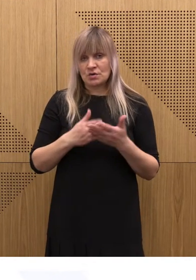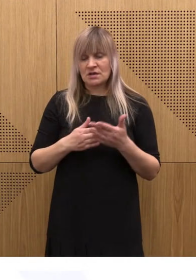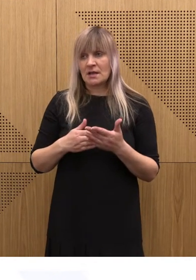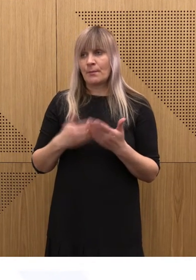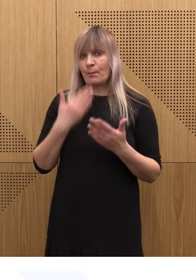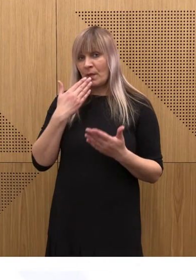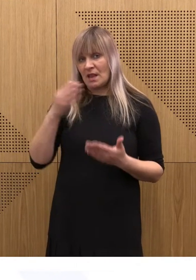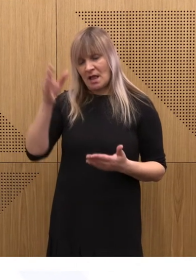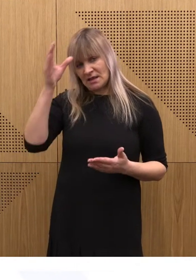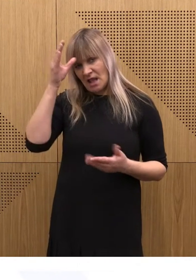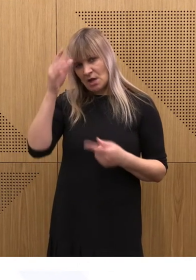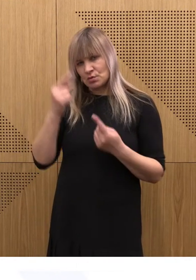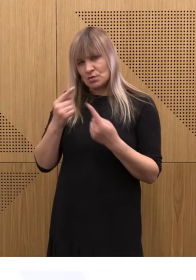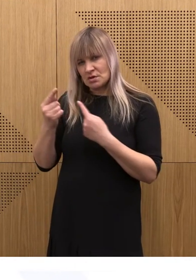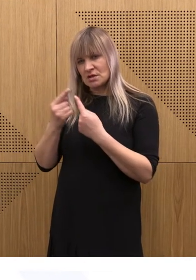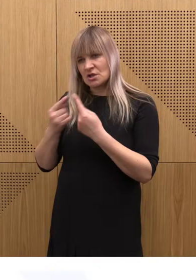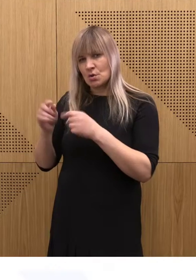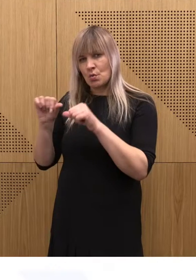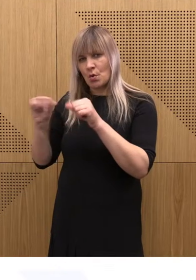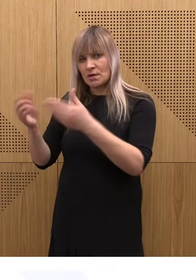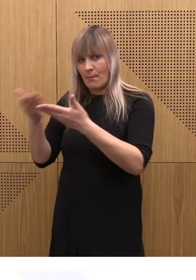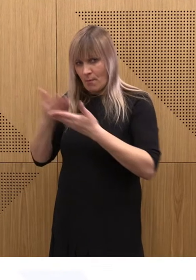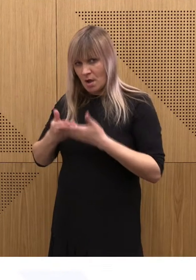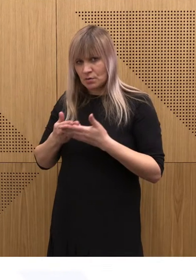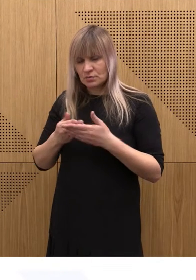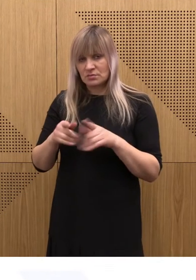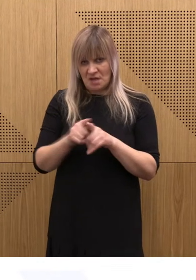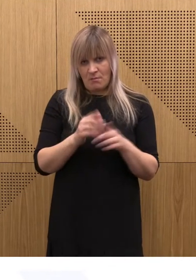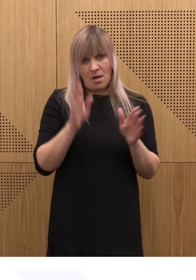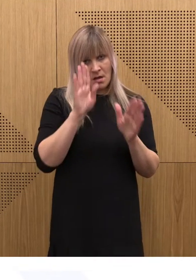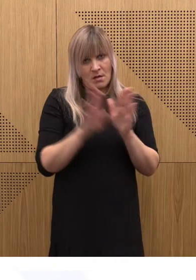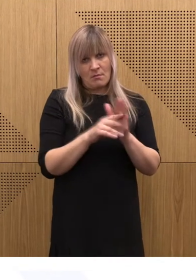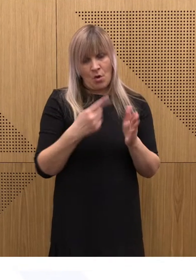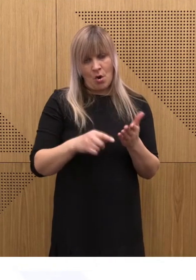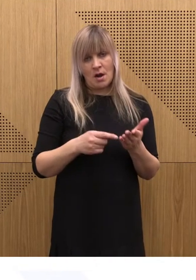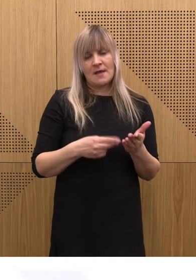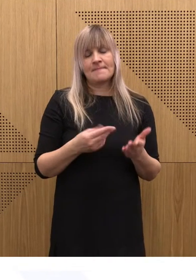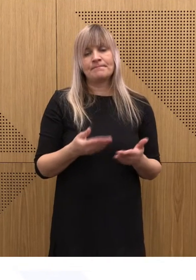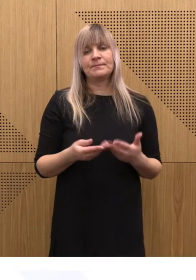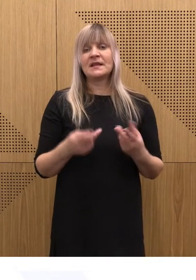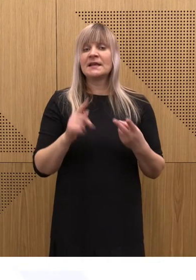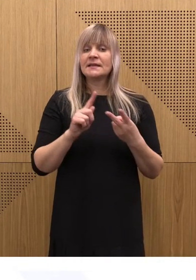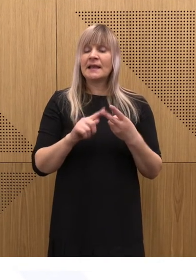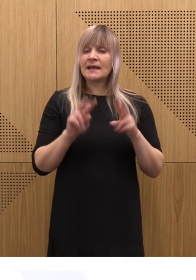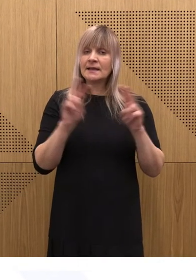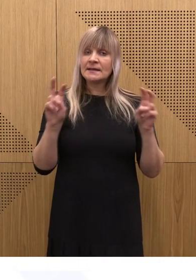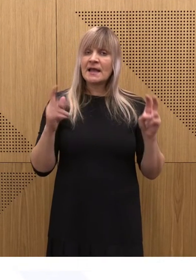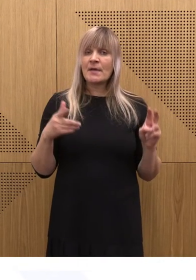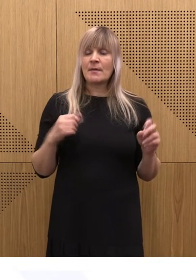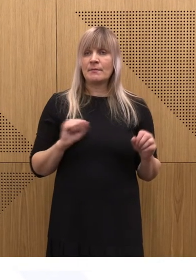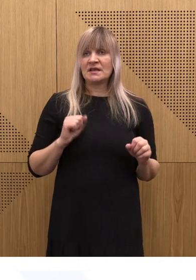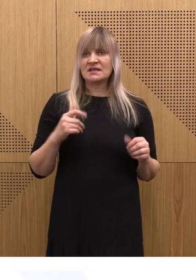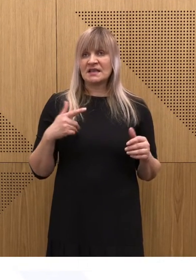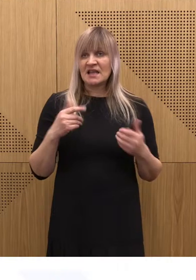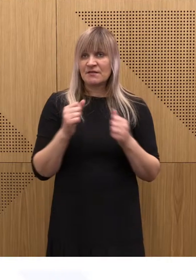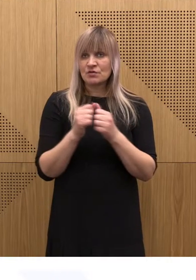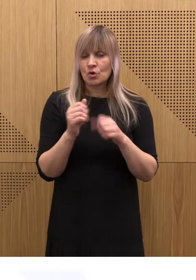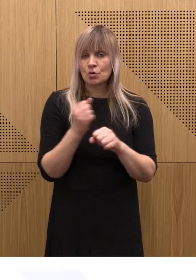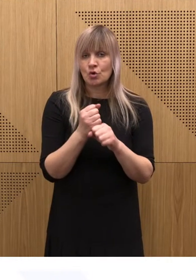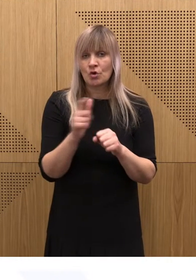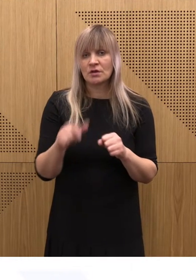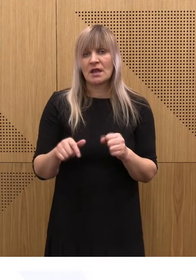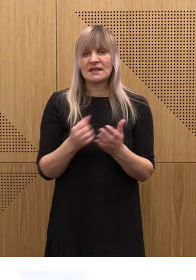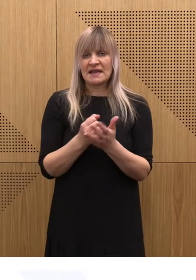ja Terviseamet välja olid pakkunud. Teine teema, mida väga palju räägitakse, et, noh, et miks meil pole tervishoiutöötajaid või miks pole